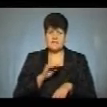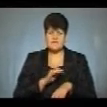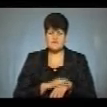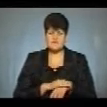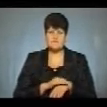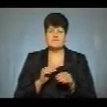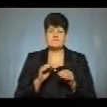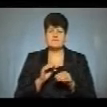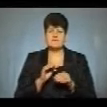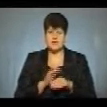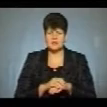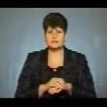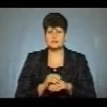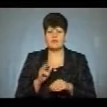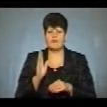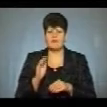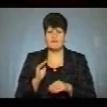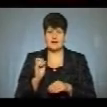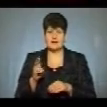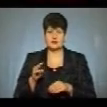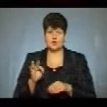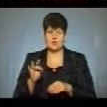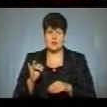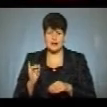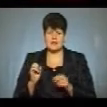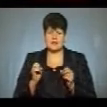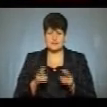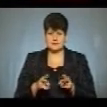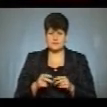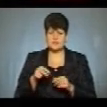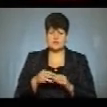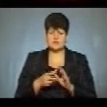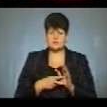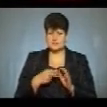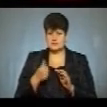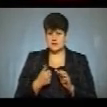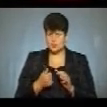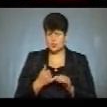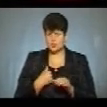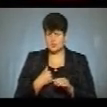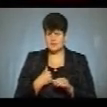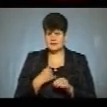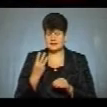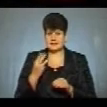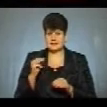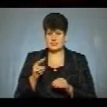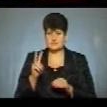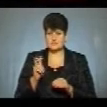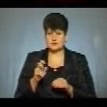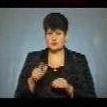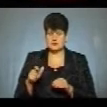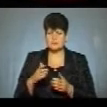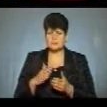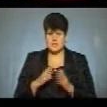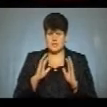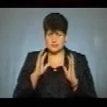ризику інсульту і берегли своє здоров'я. За 2018 рік у нас близько 3200 осіб мали